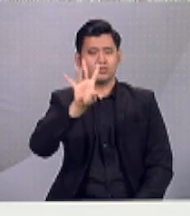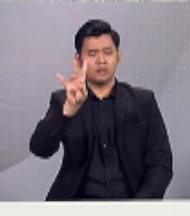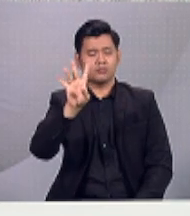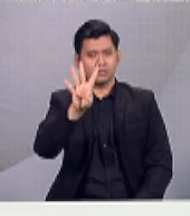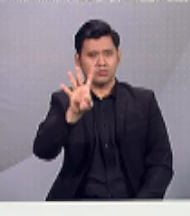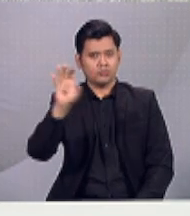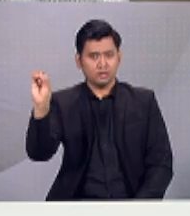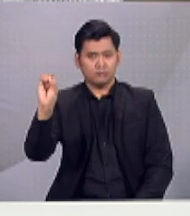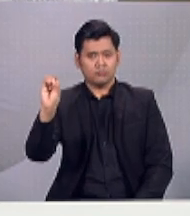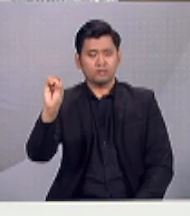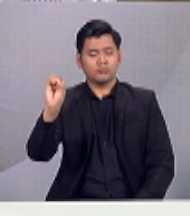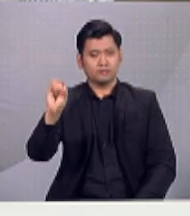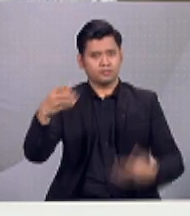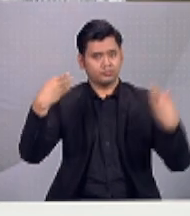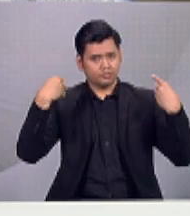2,640 pusat perniagaan,